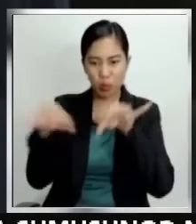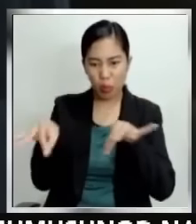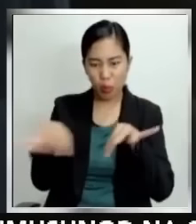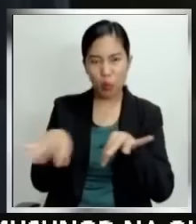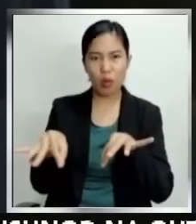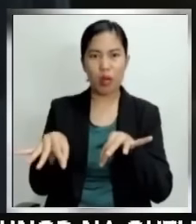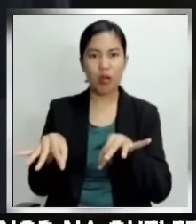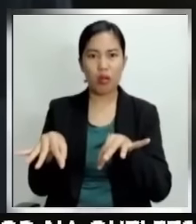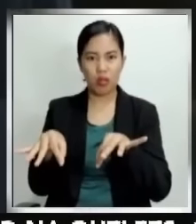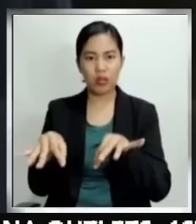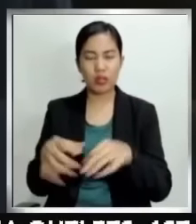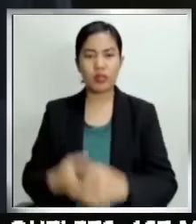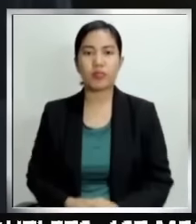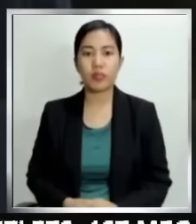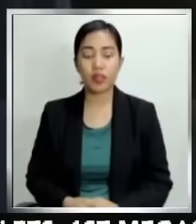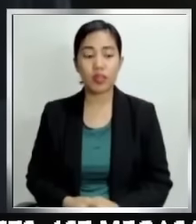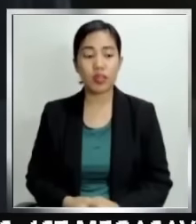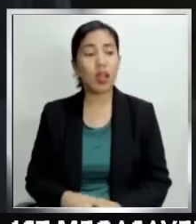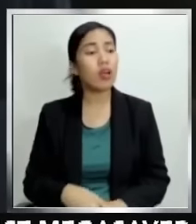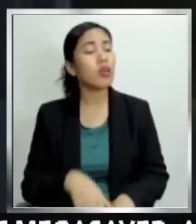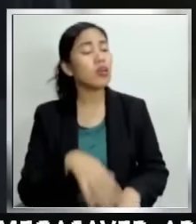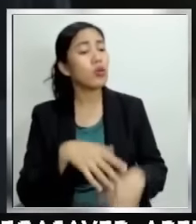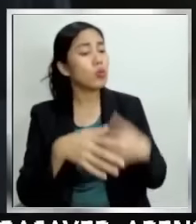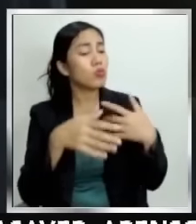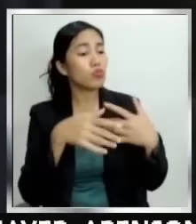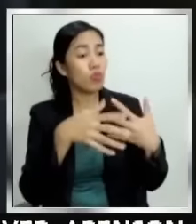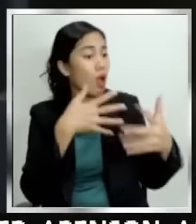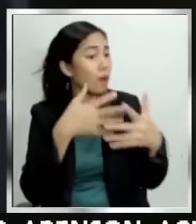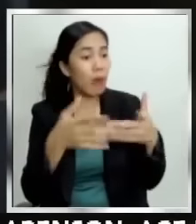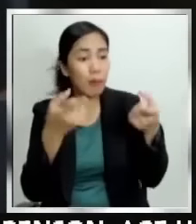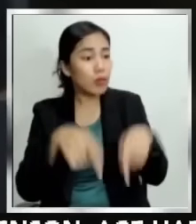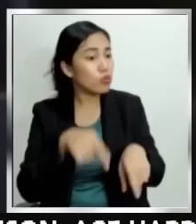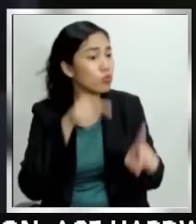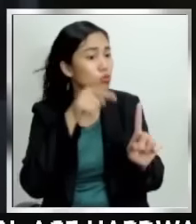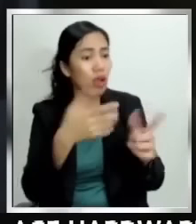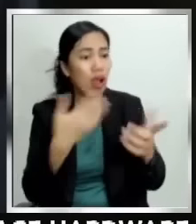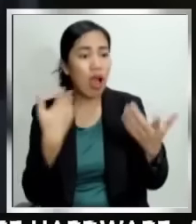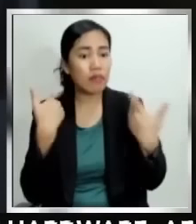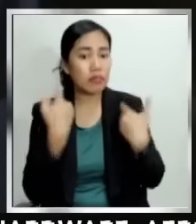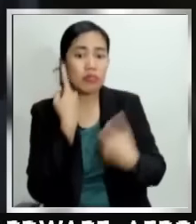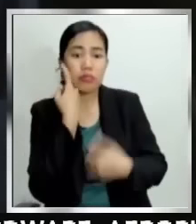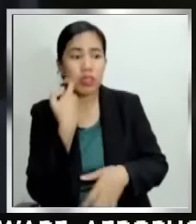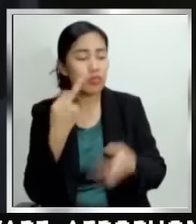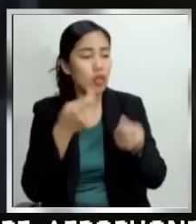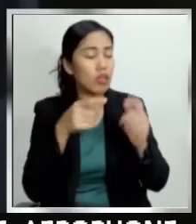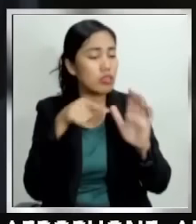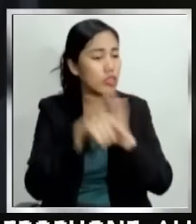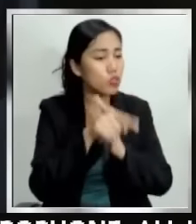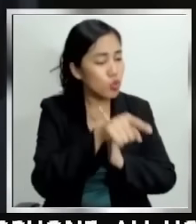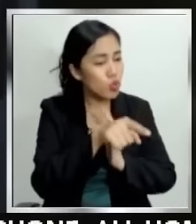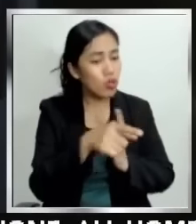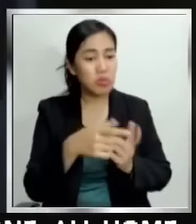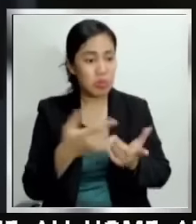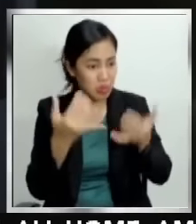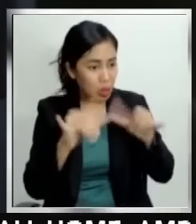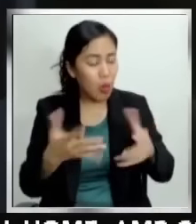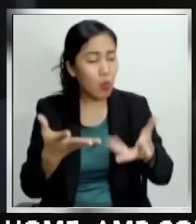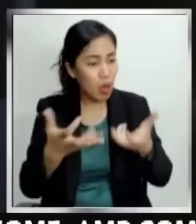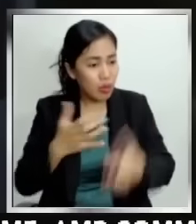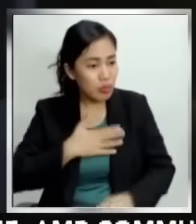nyo pa rin bang tumulong? Tumistigo para sa kawawang biktima? Opo. Tawa naman si Elbe para